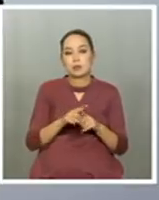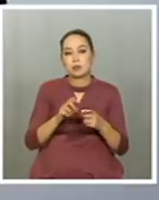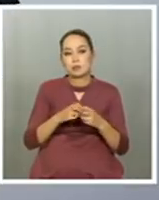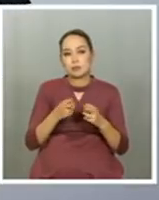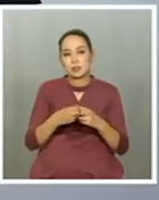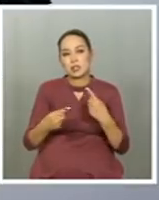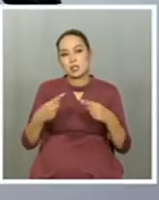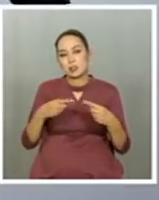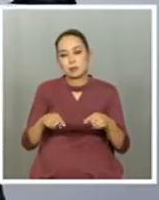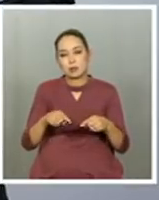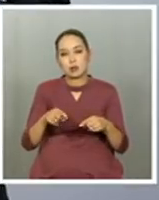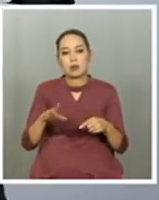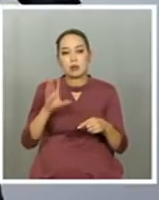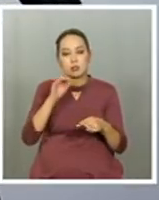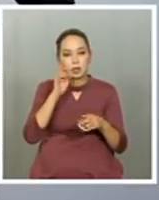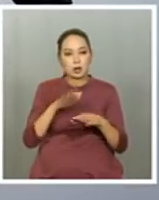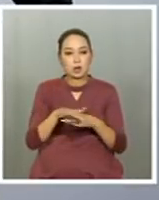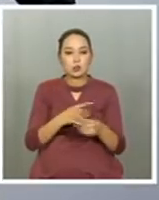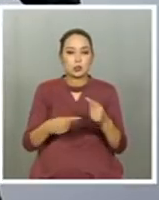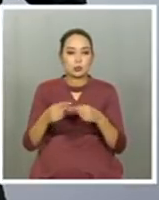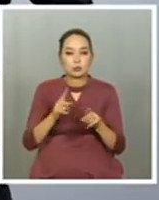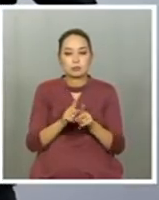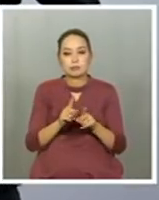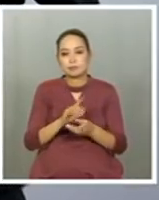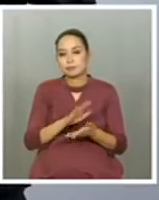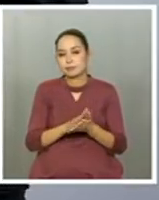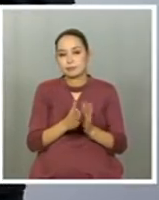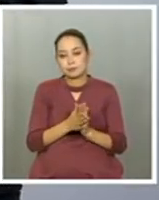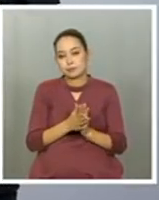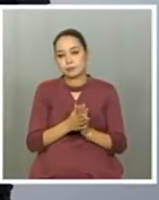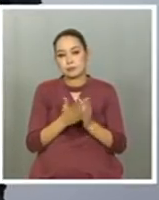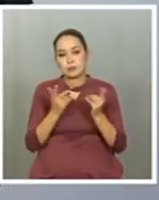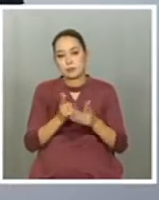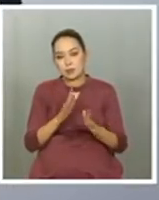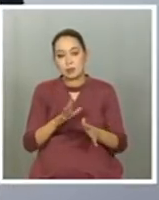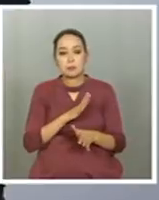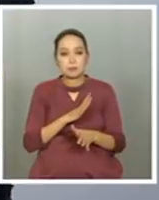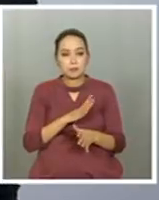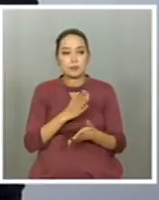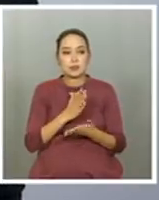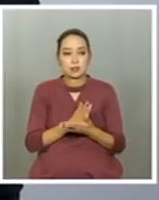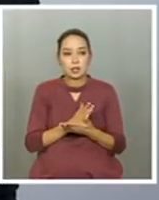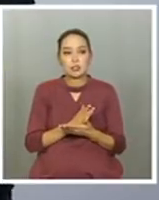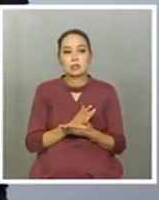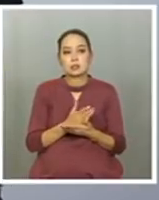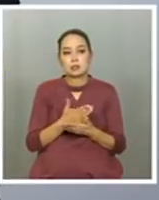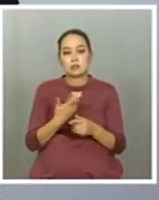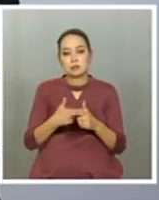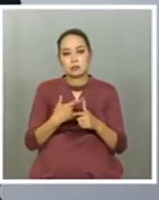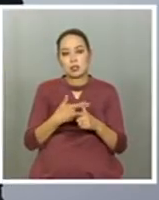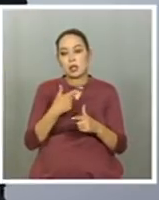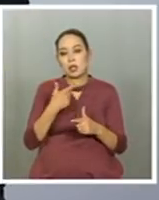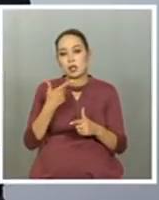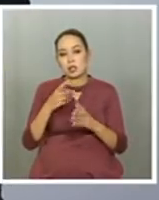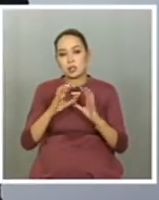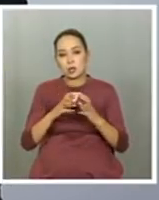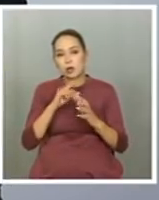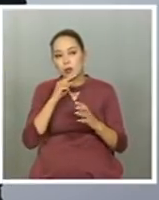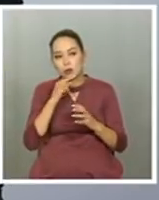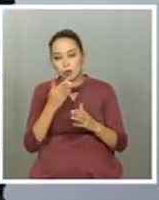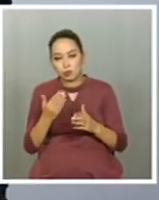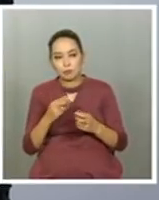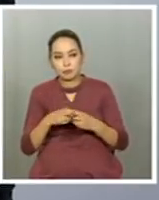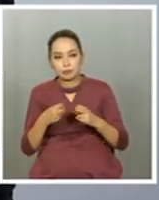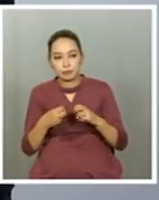арасында келіспеушіліктер туындап жатады. Оны біз геоэкономикалық шиеленіс деп айтамыз. Сонымен бірге демпинг,